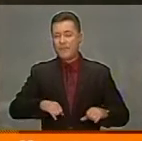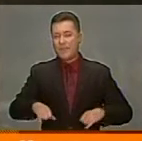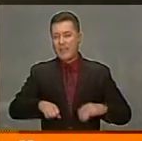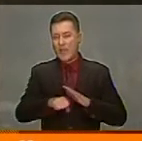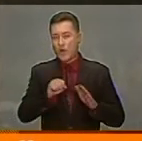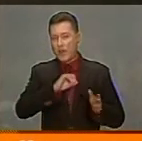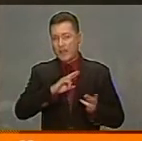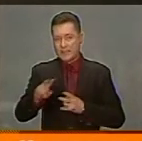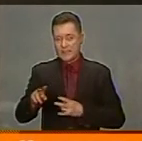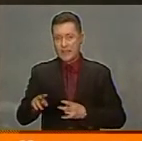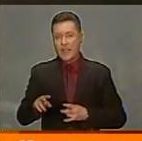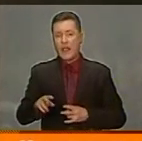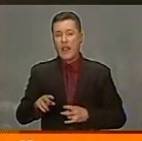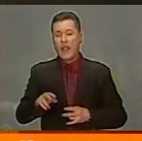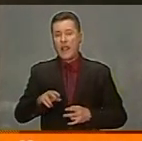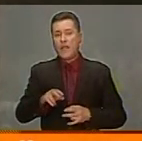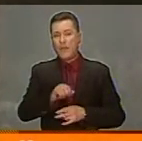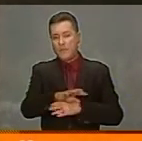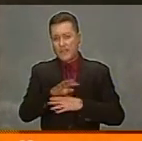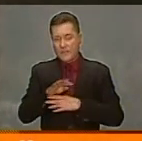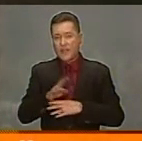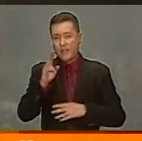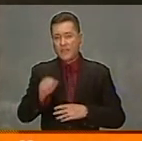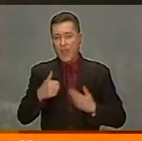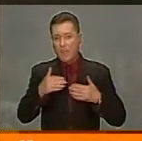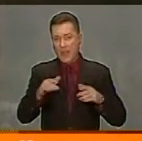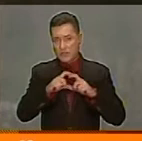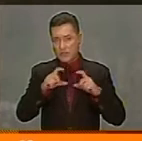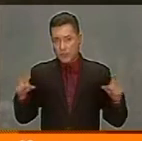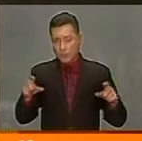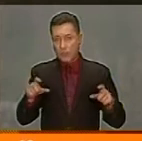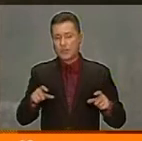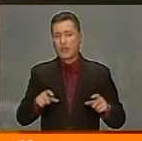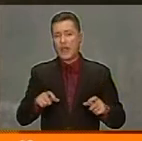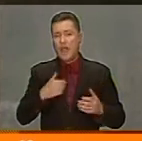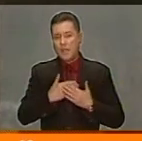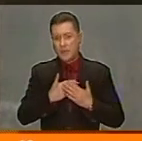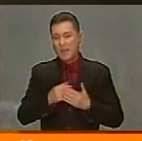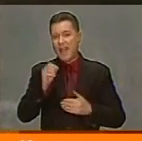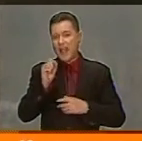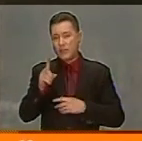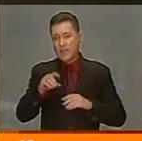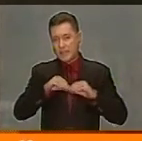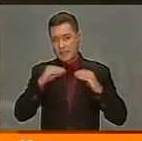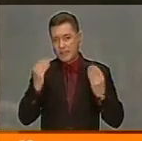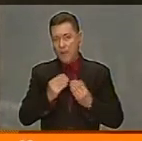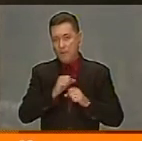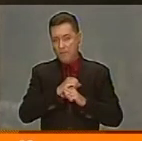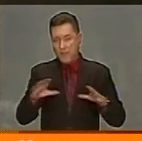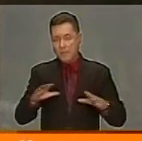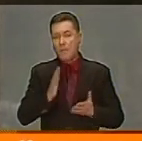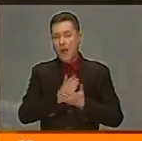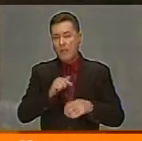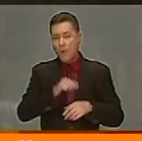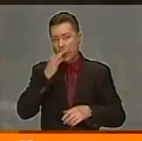по КПП, скільки дещо поруч, але міни падали саме на перепускний пункт. Загалом лягло близько 11 мін. Маємо вже реакцію очільника Донеччини.